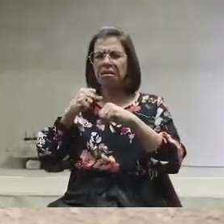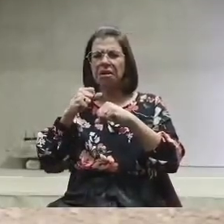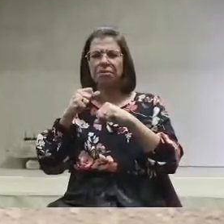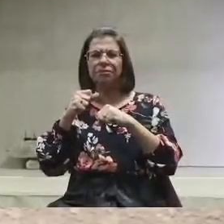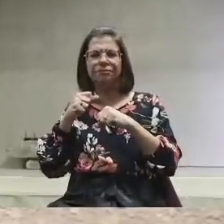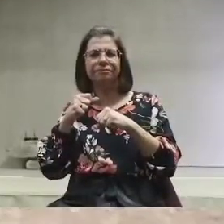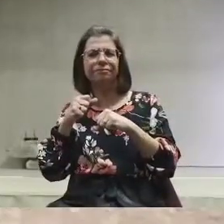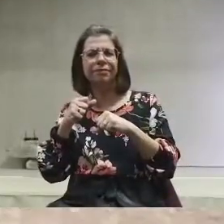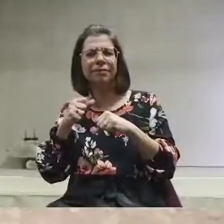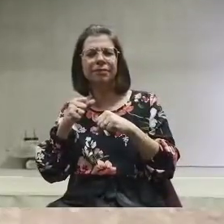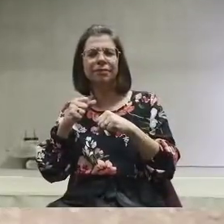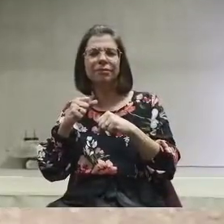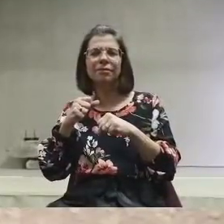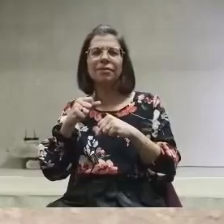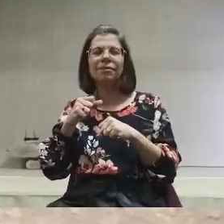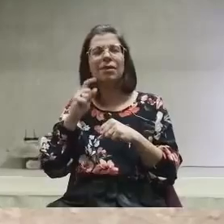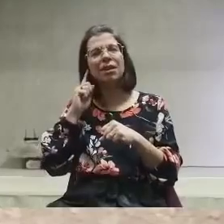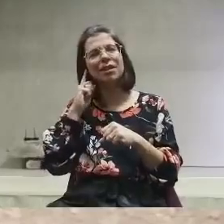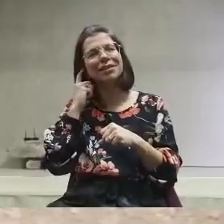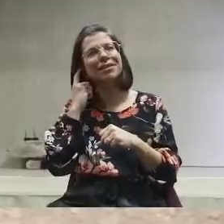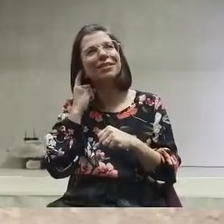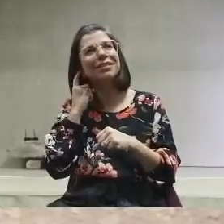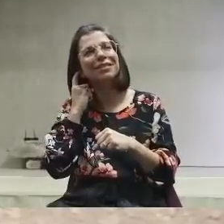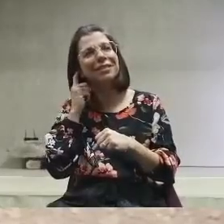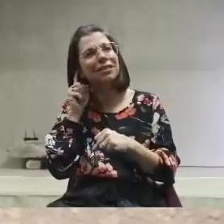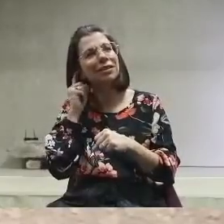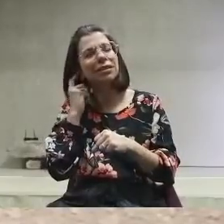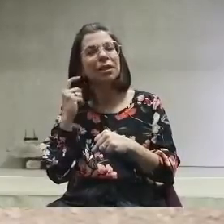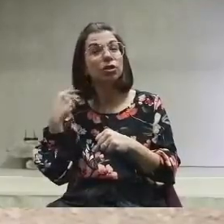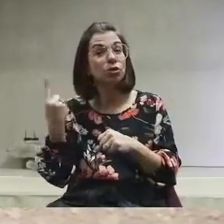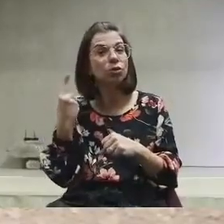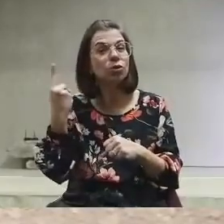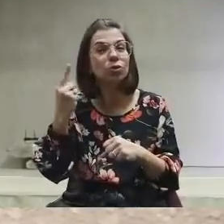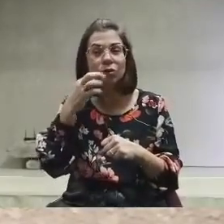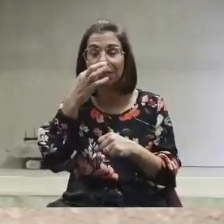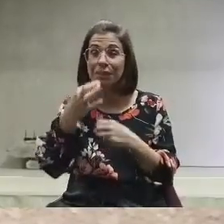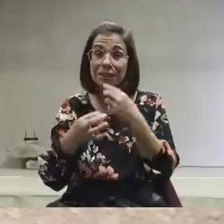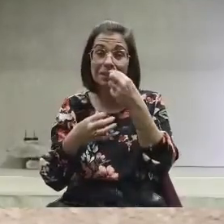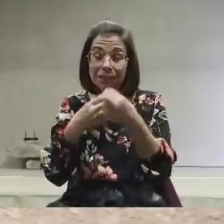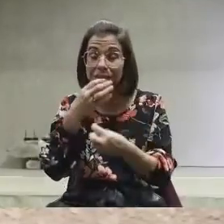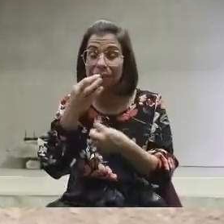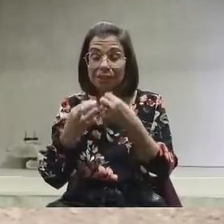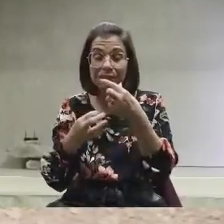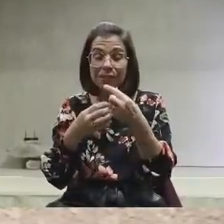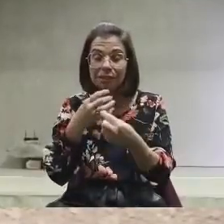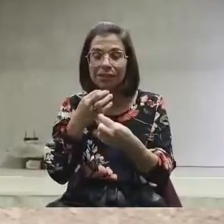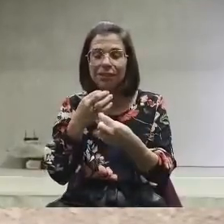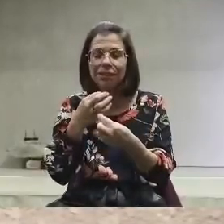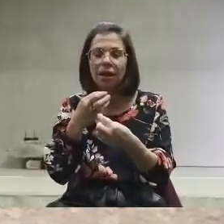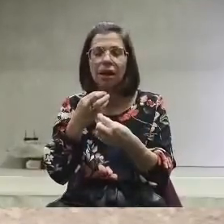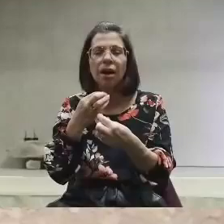une fois que ça a été donc opéré et tout, ils ont dit, voilà, on prévoit plusieurs